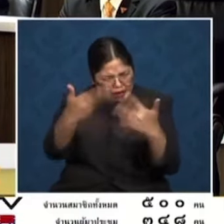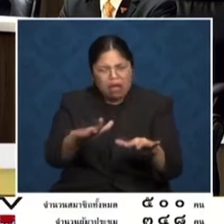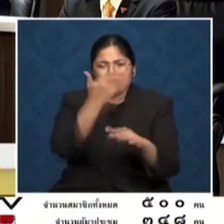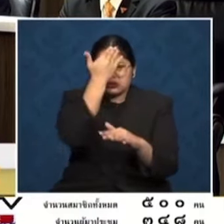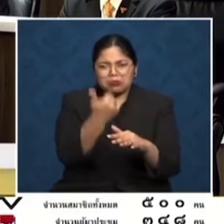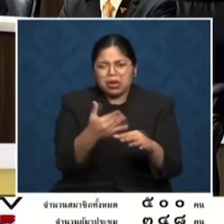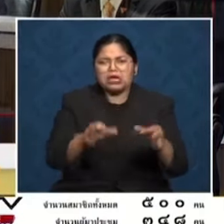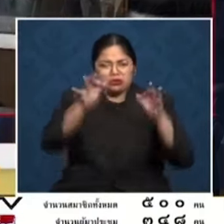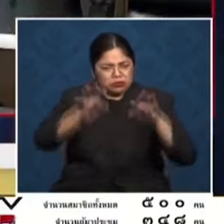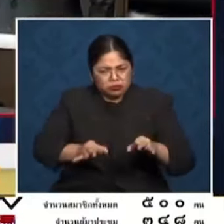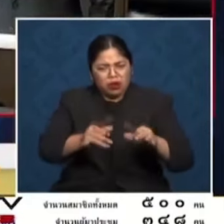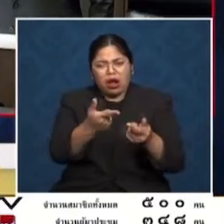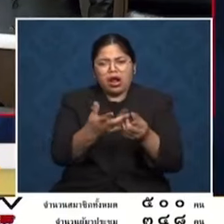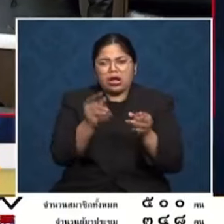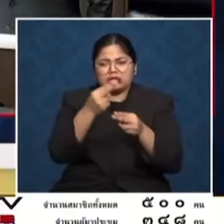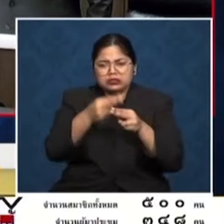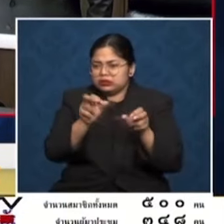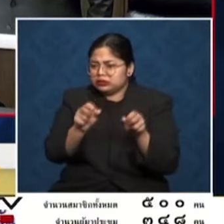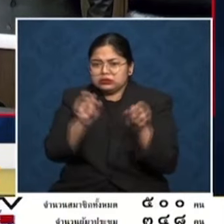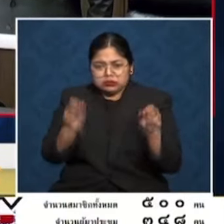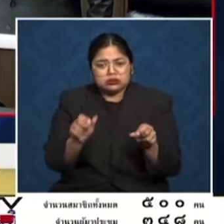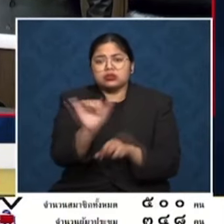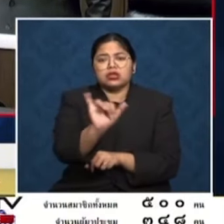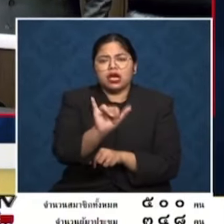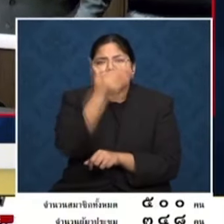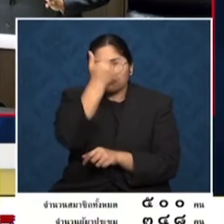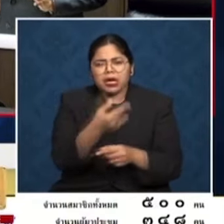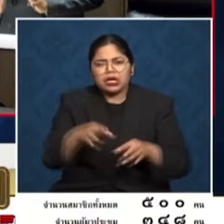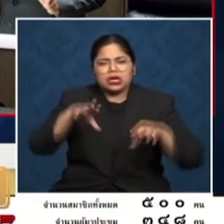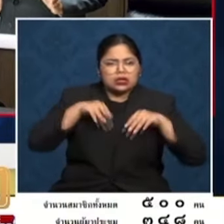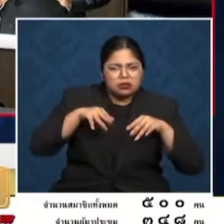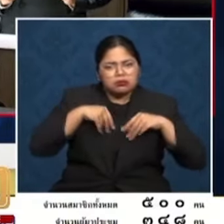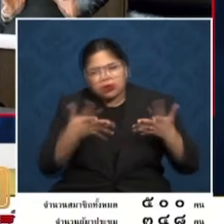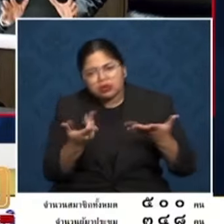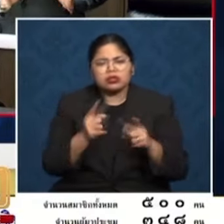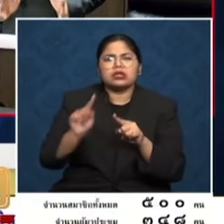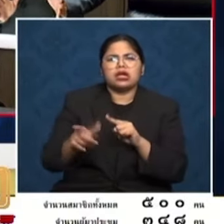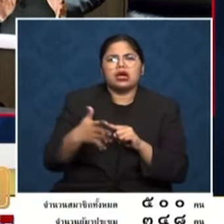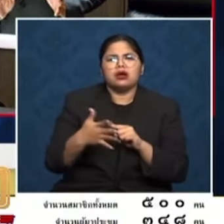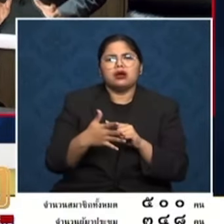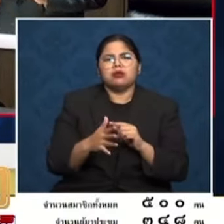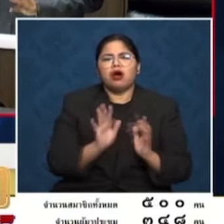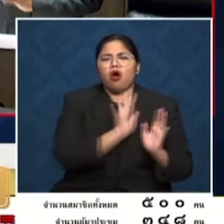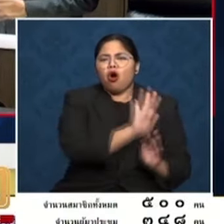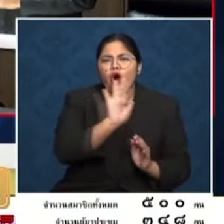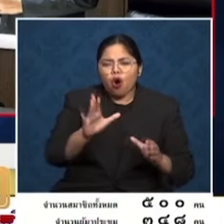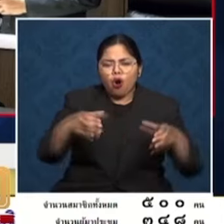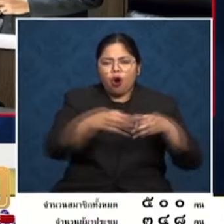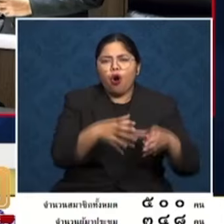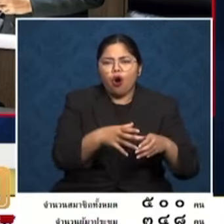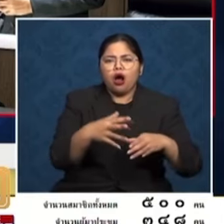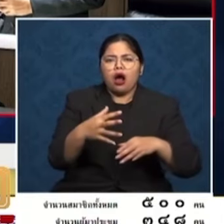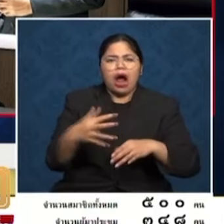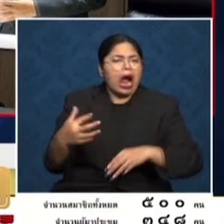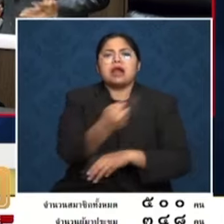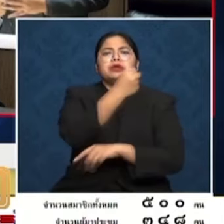ลงนามเห็นด้วยหรือไม่เห็นด้วยซึ่งมันไม่ใช่ร่างของพรรคการเมืองใดพรรคหนึ่งโดยมีพรรคการเมืองทุกพรรคนั้น